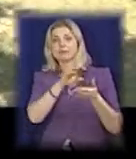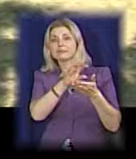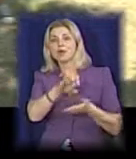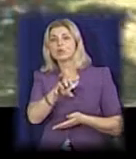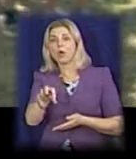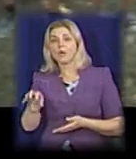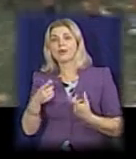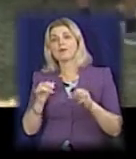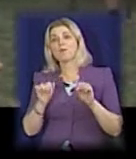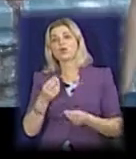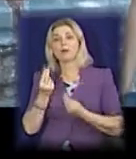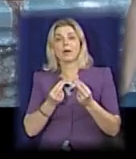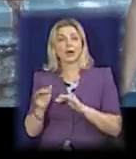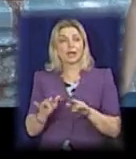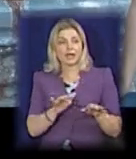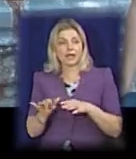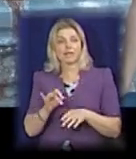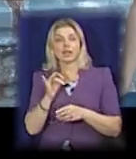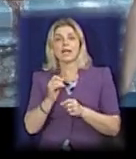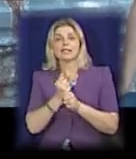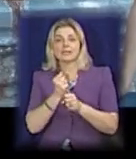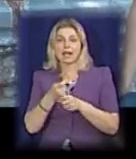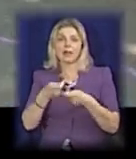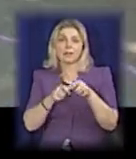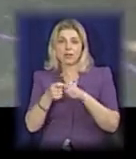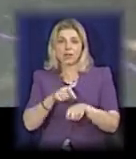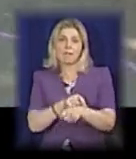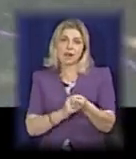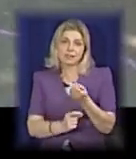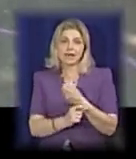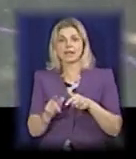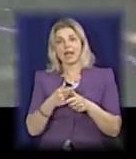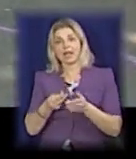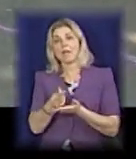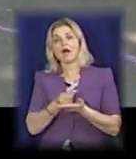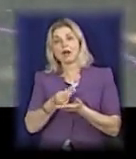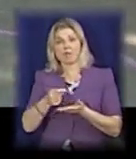можливість пограти у рухливі ігри, сплести собі брасве, зробити зачіску чи помалювати крейдою.